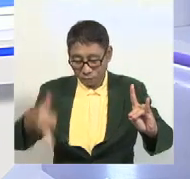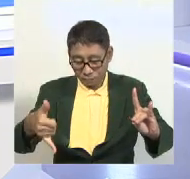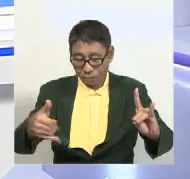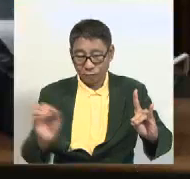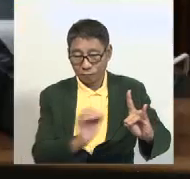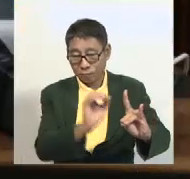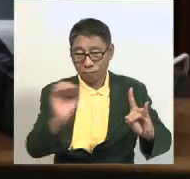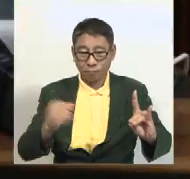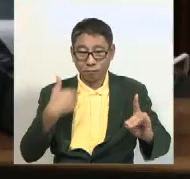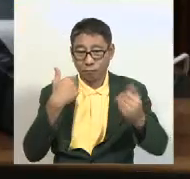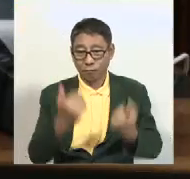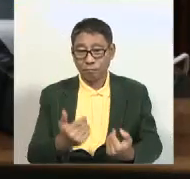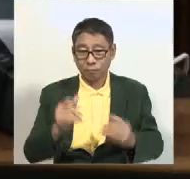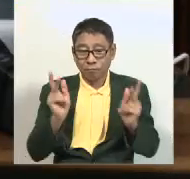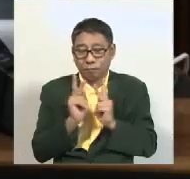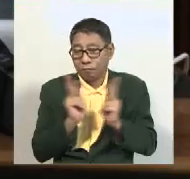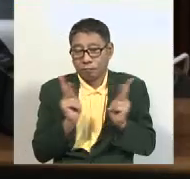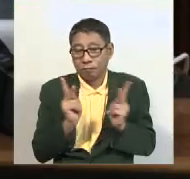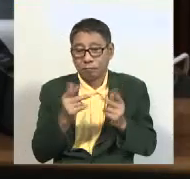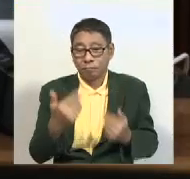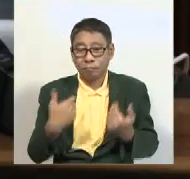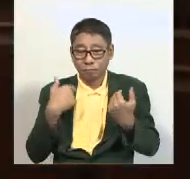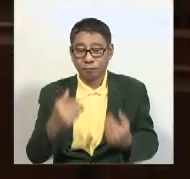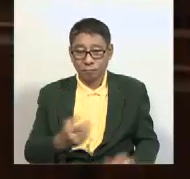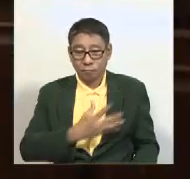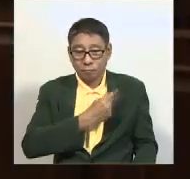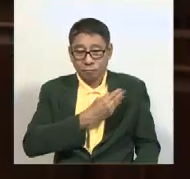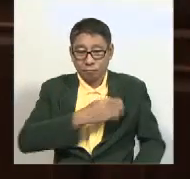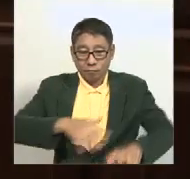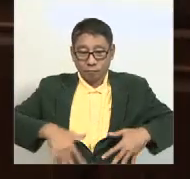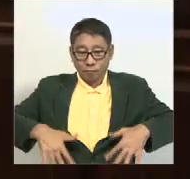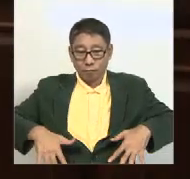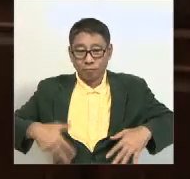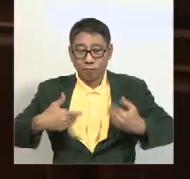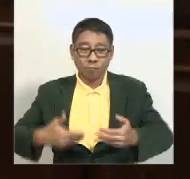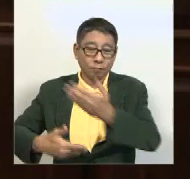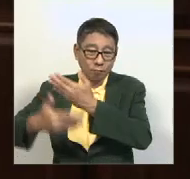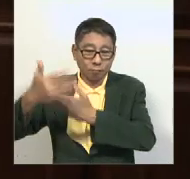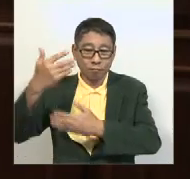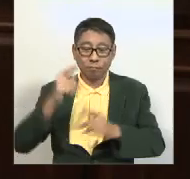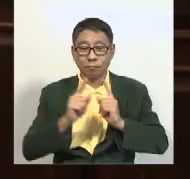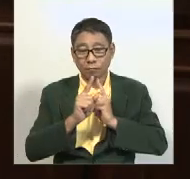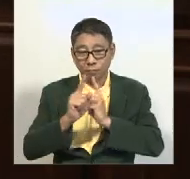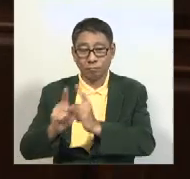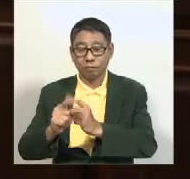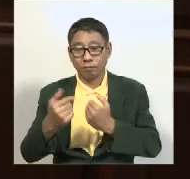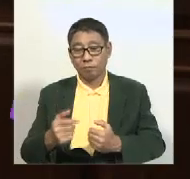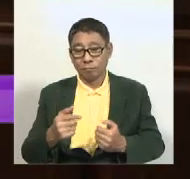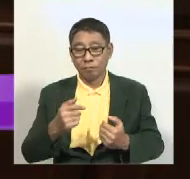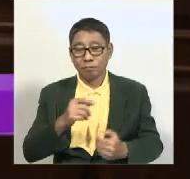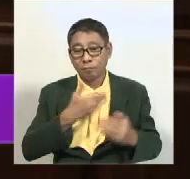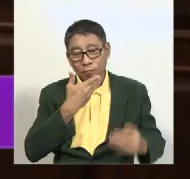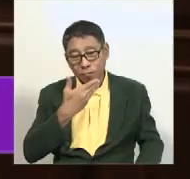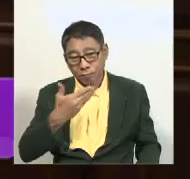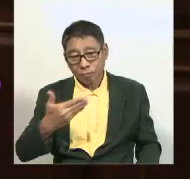ดังนั้นค่ะคุณผู้ชมไม่จำเป็นต้องกลัวจนเกินไปจนถึงขั้นตื่นตระหนกนะคะเพราะว่าที่ผ่านมาเขาก็ติดตามสถานการณ์มาโดยตล